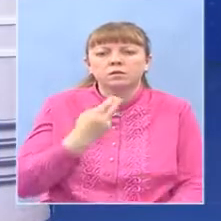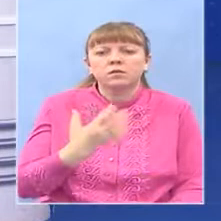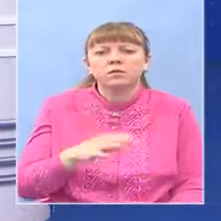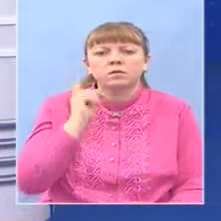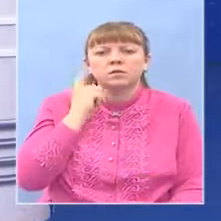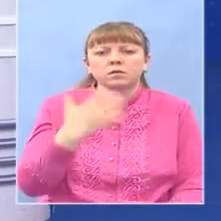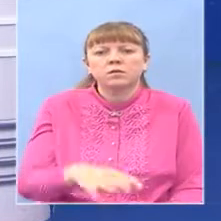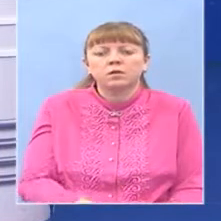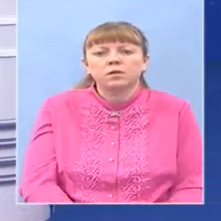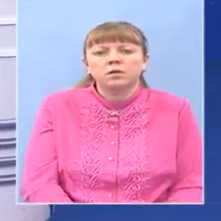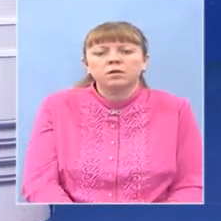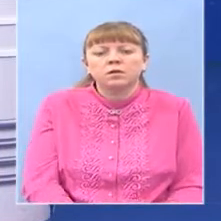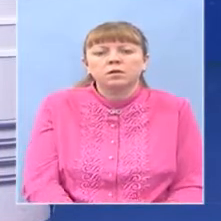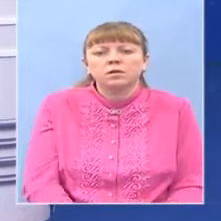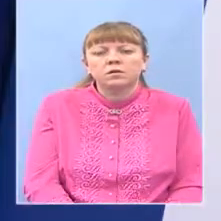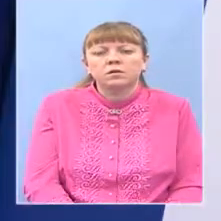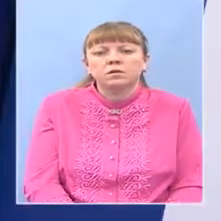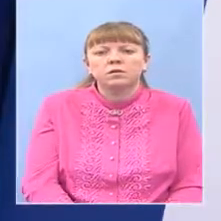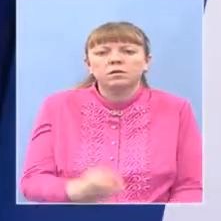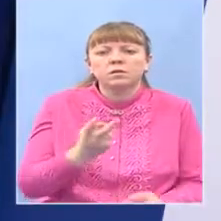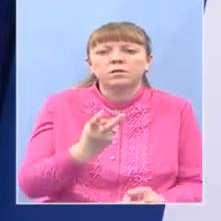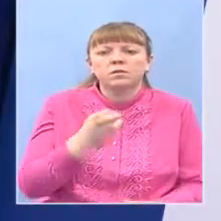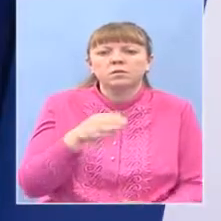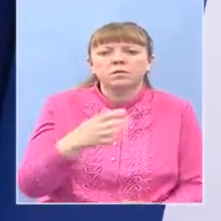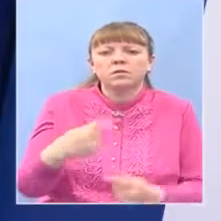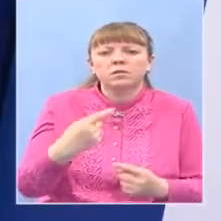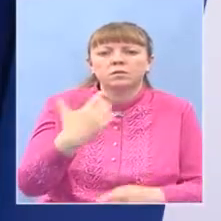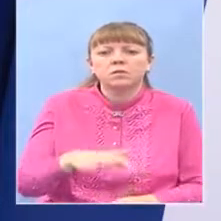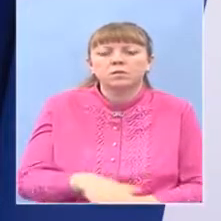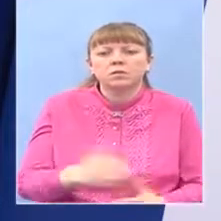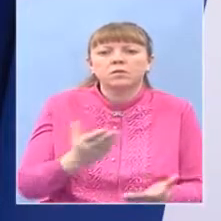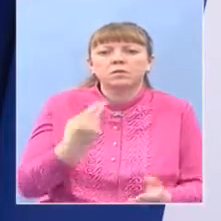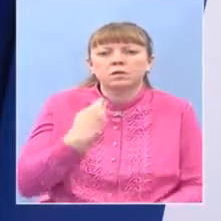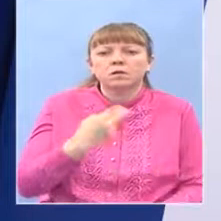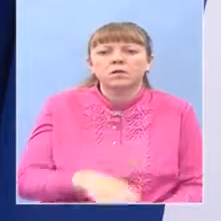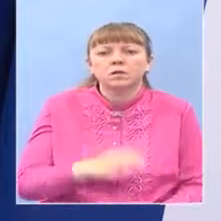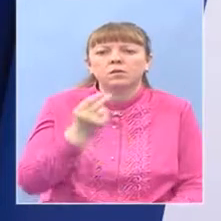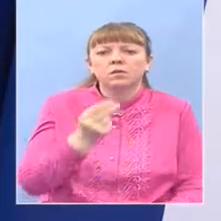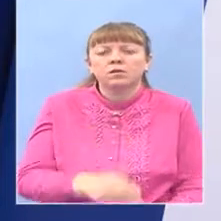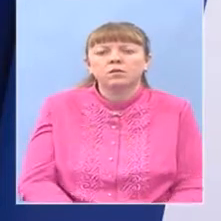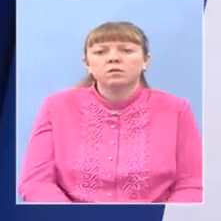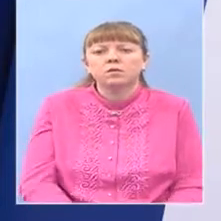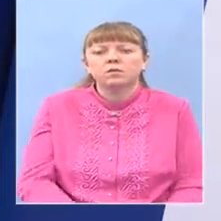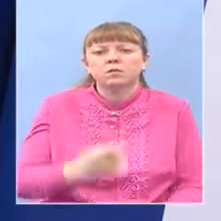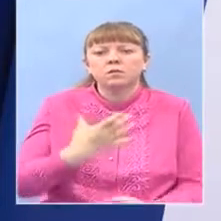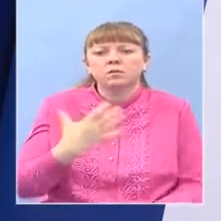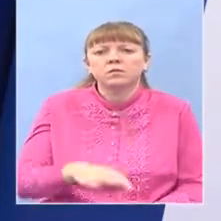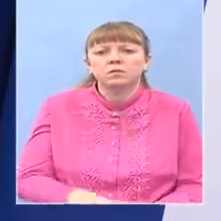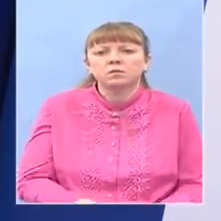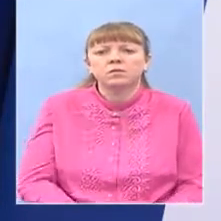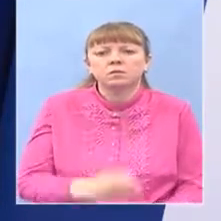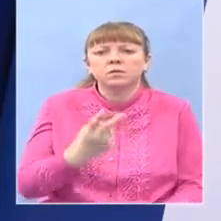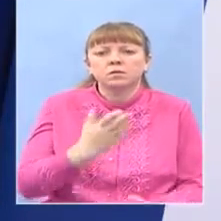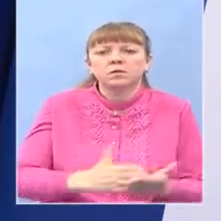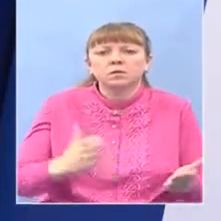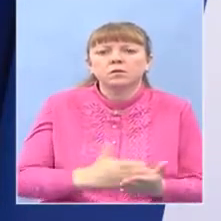слушание, да, по эффективности. Насколько он вообще нужен, этот проект, на следующий год? Да. Какая там должна быть сумма? Какие там должны быть мероприятия? Может быть, вообще его отменить